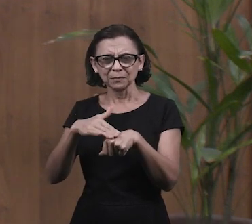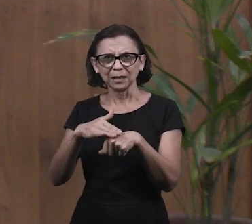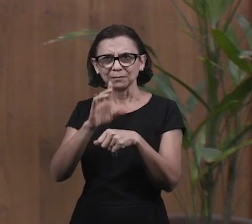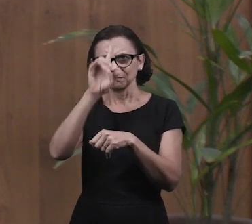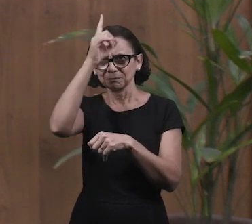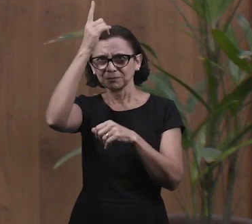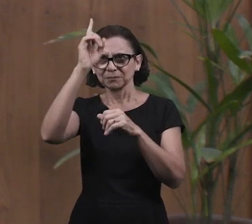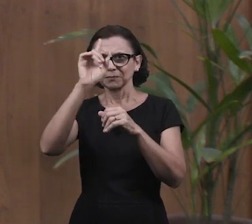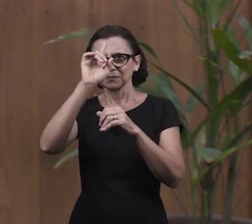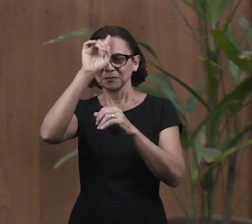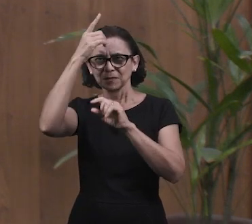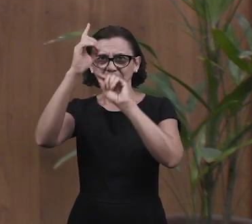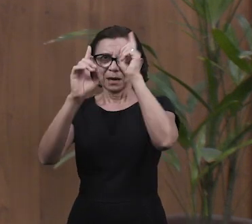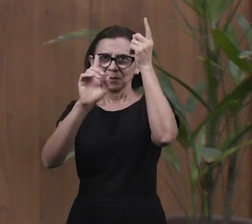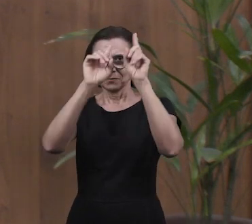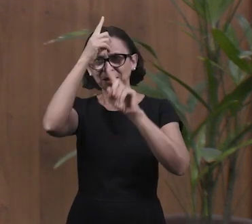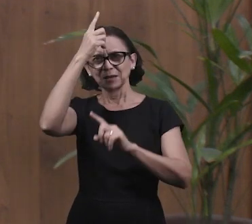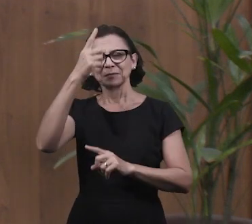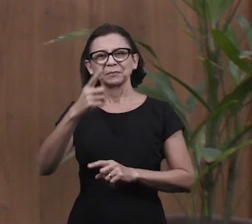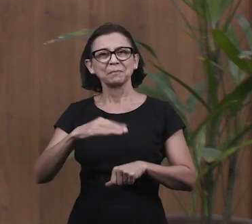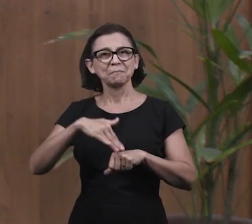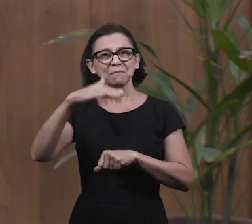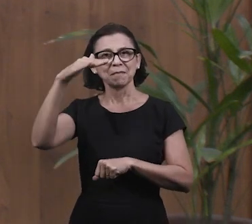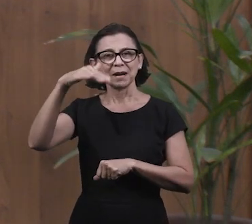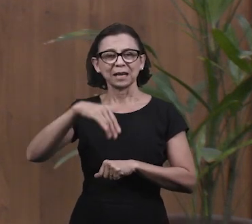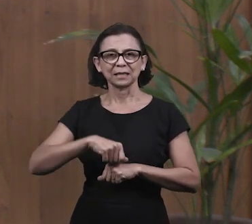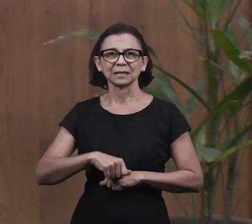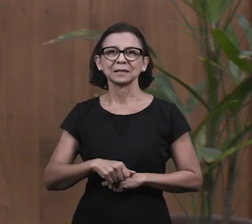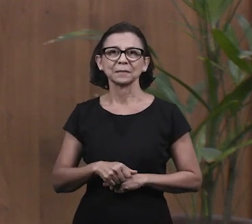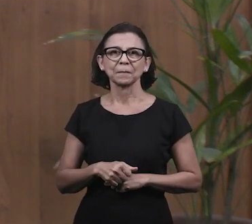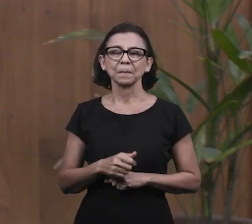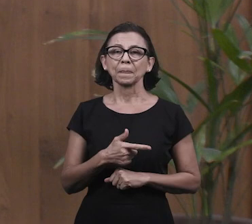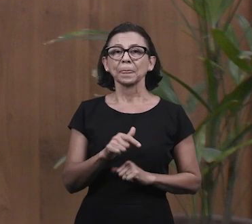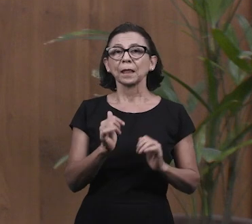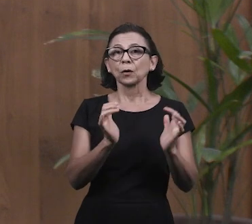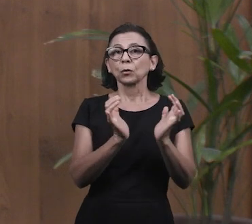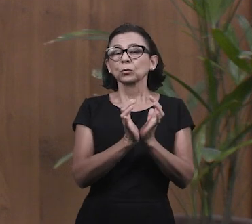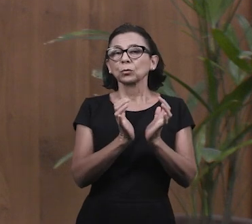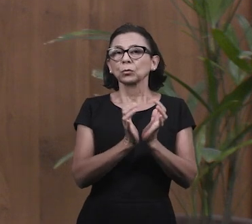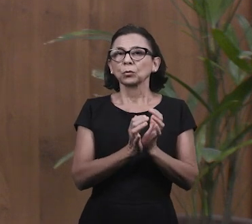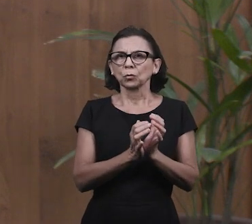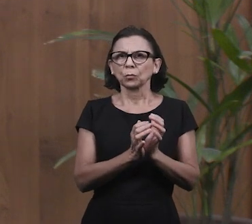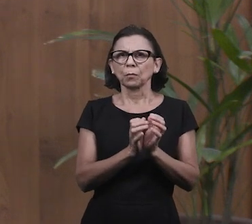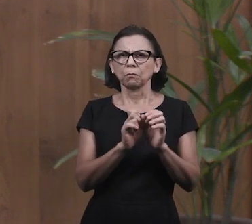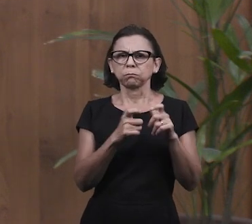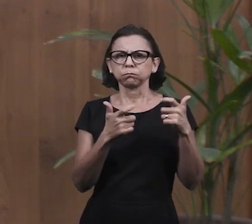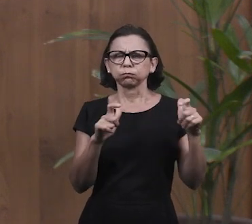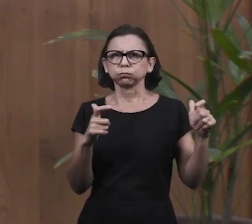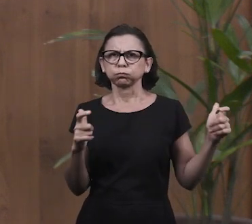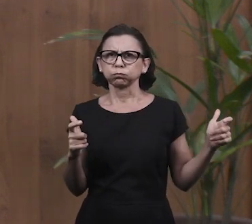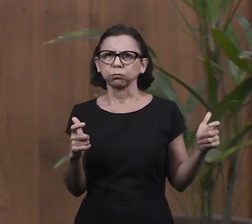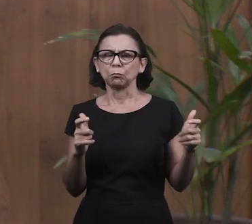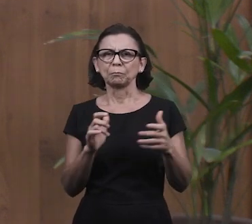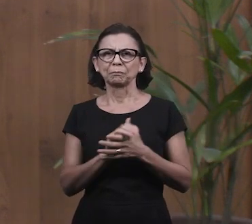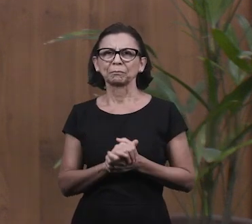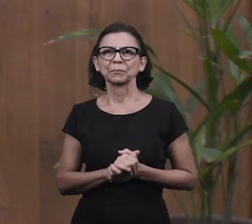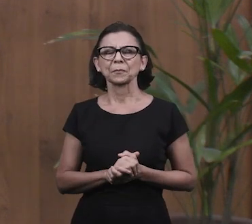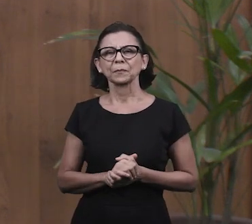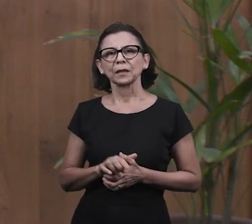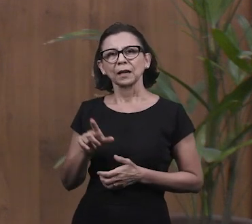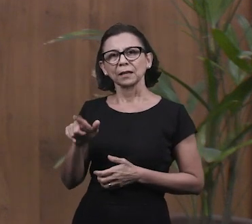de jeux ont été plus créatifs. Dans le deuxième groupe, les enfants présentaient un comportement